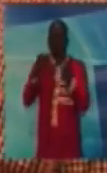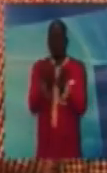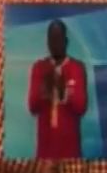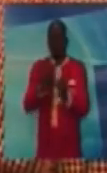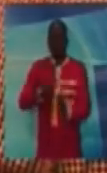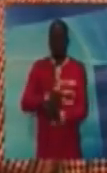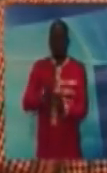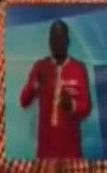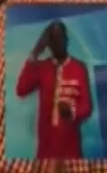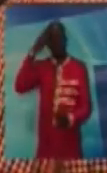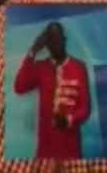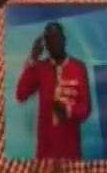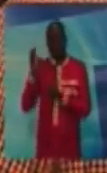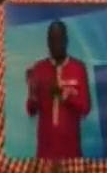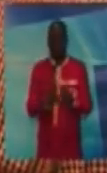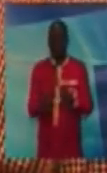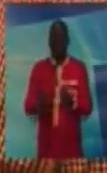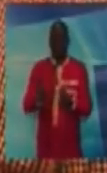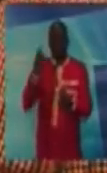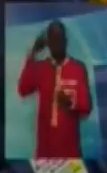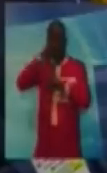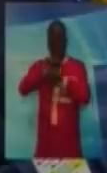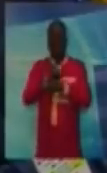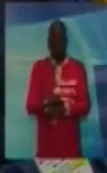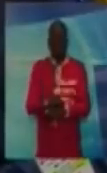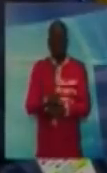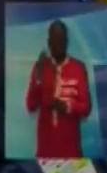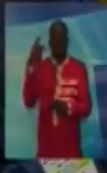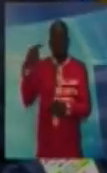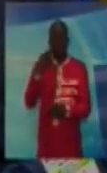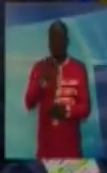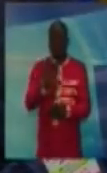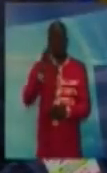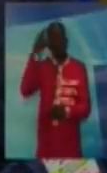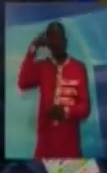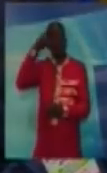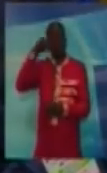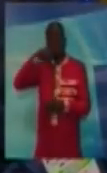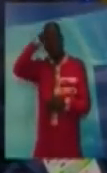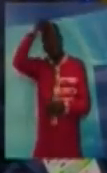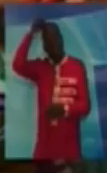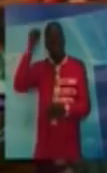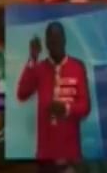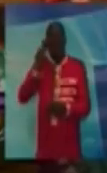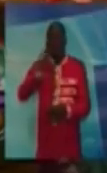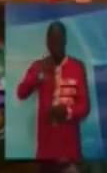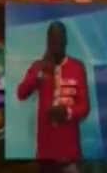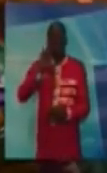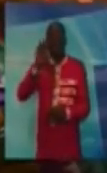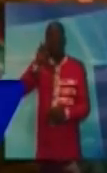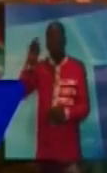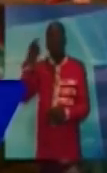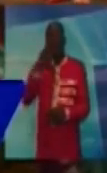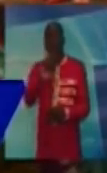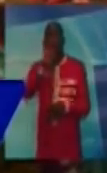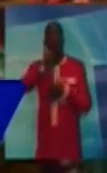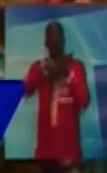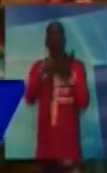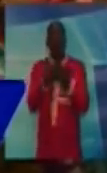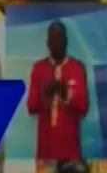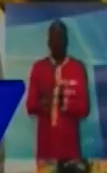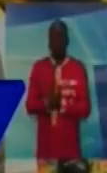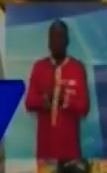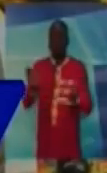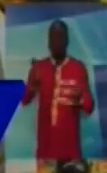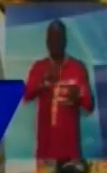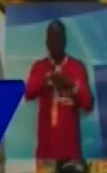les réflexions entamées. L'ambition est d'assister le G5 Sahel, l'UEMOA, la CDAO et de façon générale, toutes